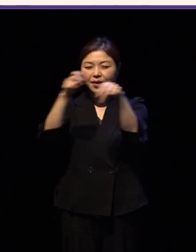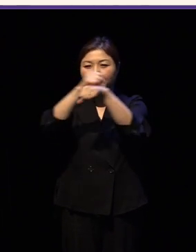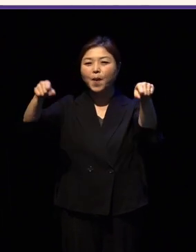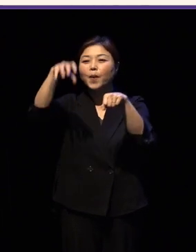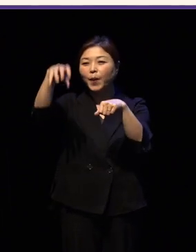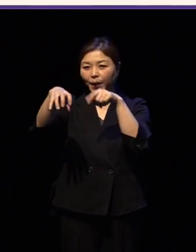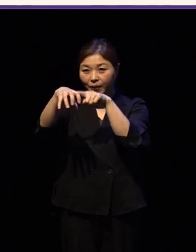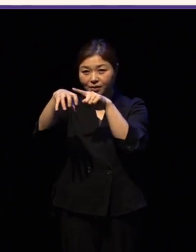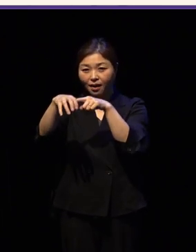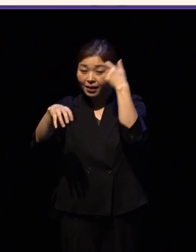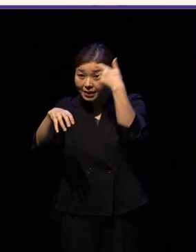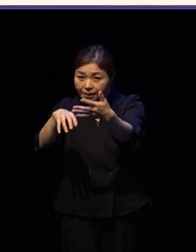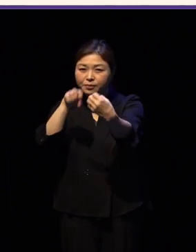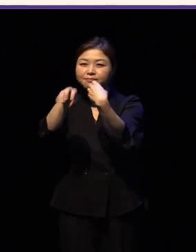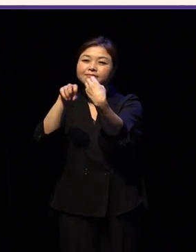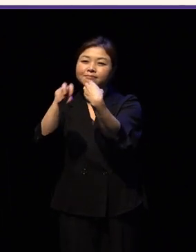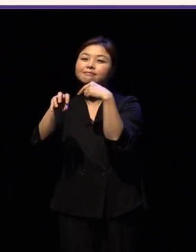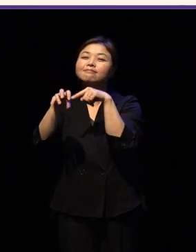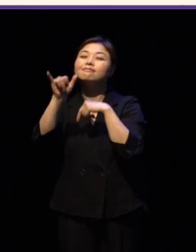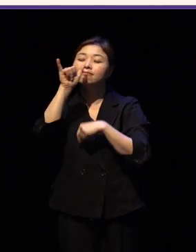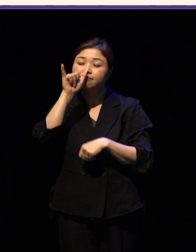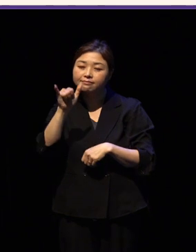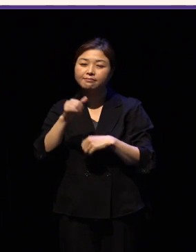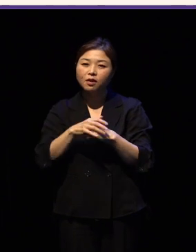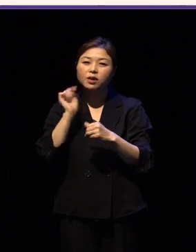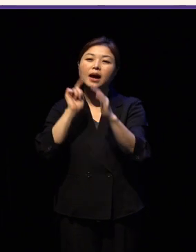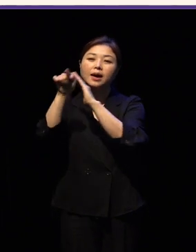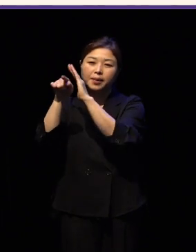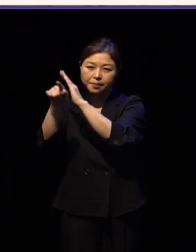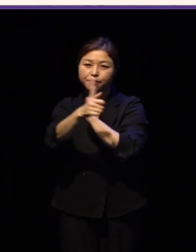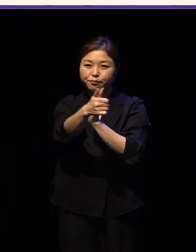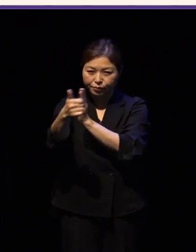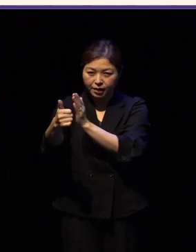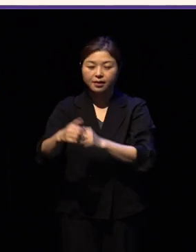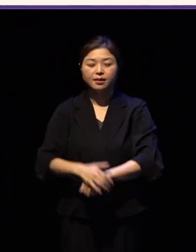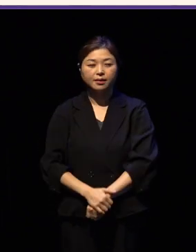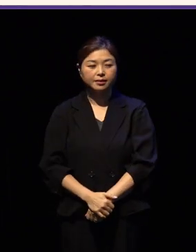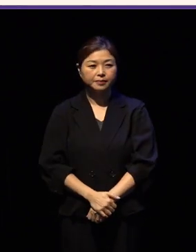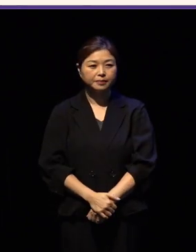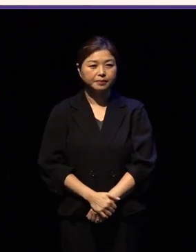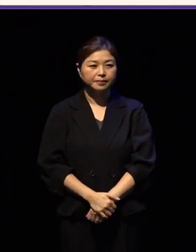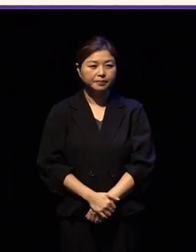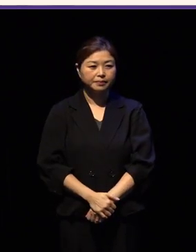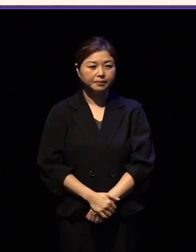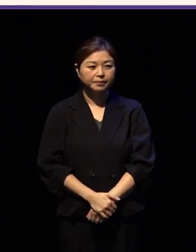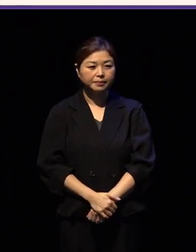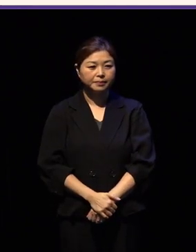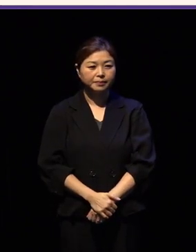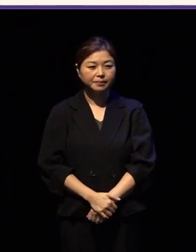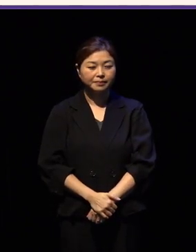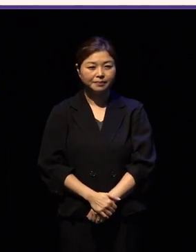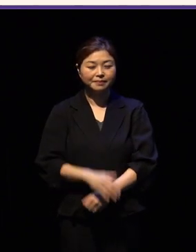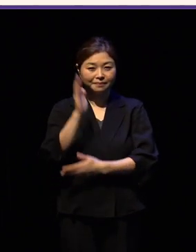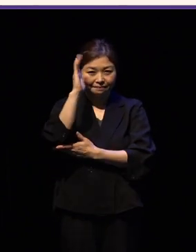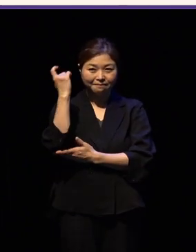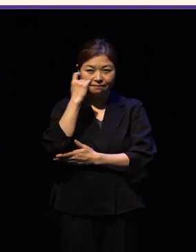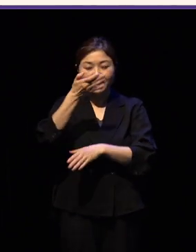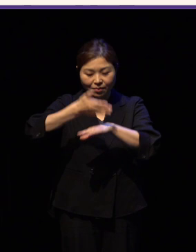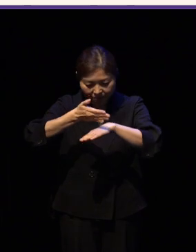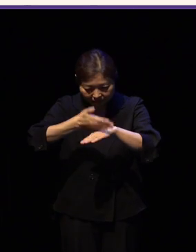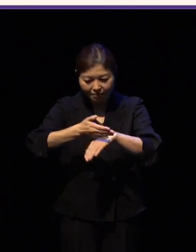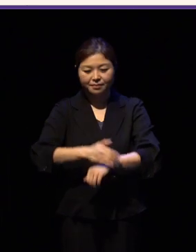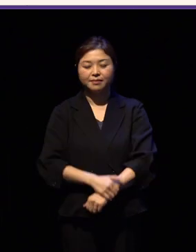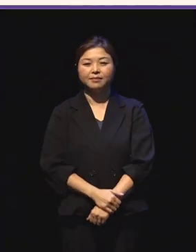2층에 저희가 또 안내 부스 설치되어 있으니 그쪽 부분은 좀 활용을 하시면 좋을 것 같습니다 긴 시간 들어주셔서